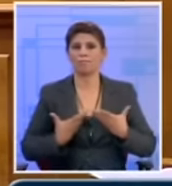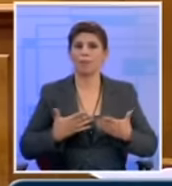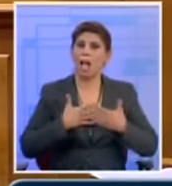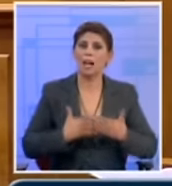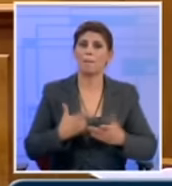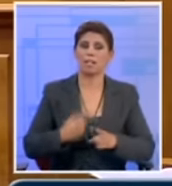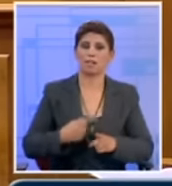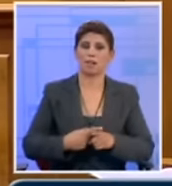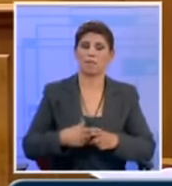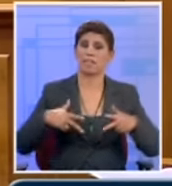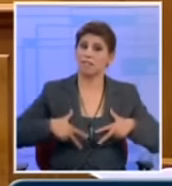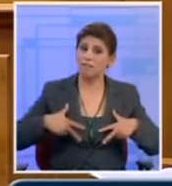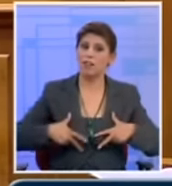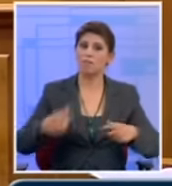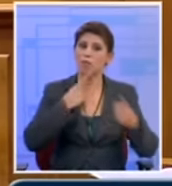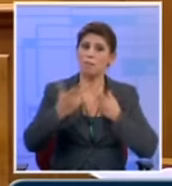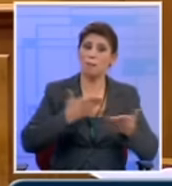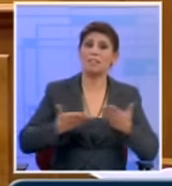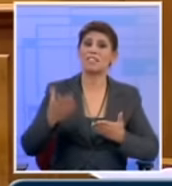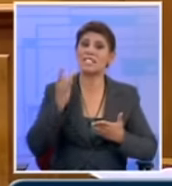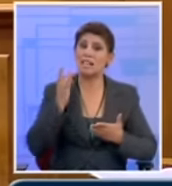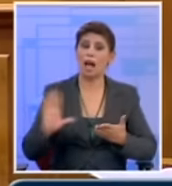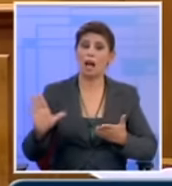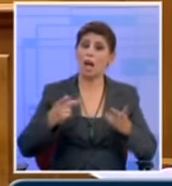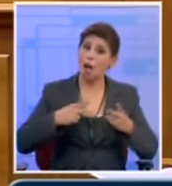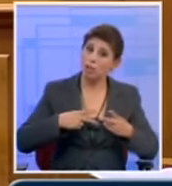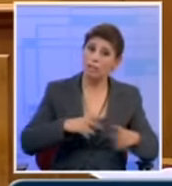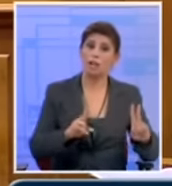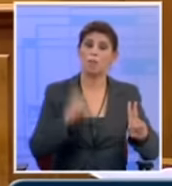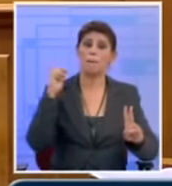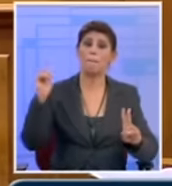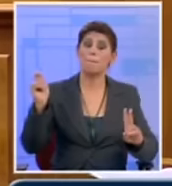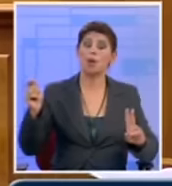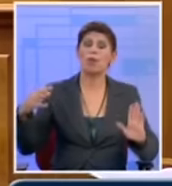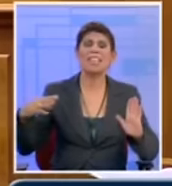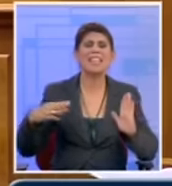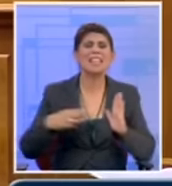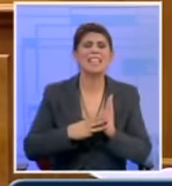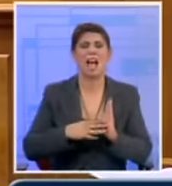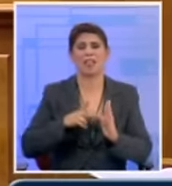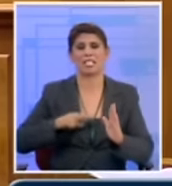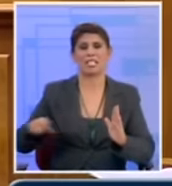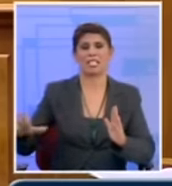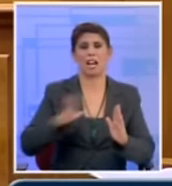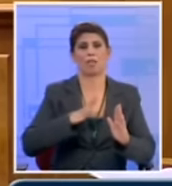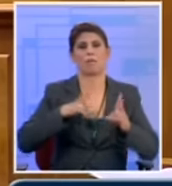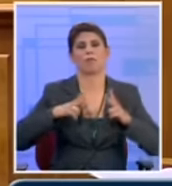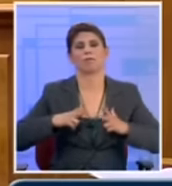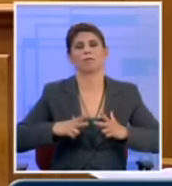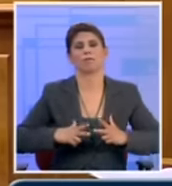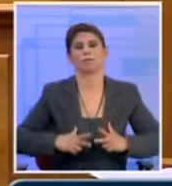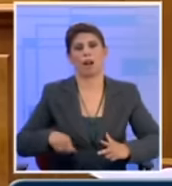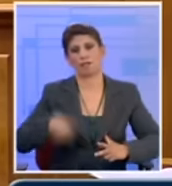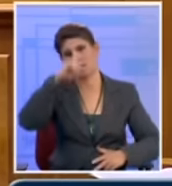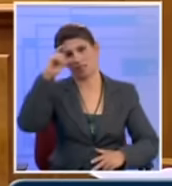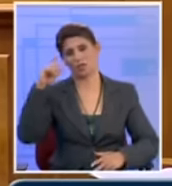πατριωτισμού μιας κυβέρνησης που διαπραγματεύεται σκληρά, είναι ότι υλοποιήσαμε και μια πολιτική που χιλιάδες συνανθρώπους μας τους ανακουφίζει σε μια δύσκολη